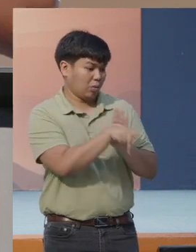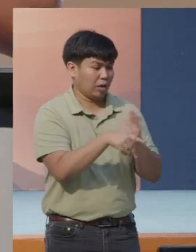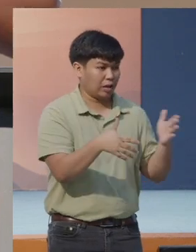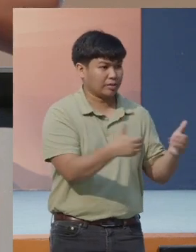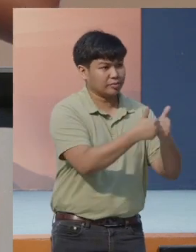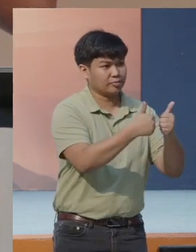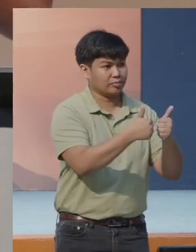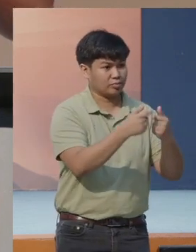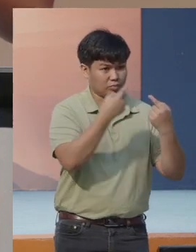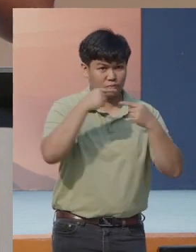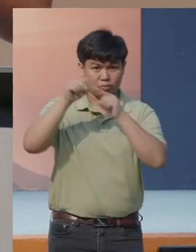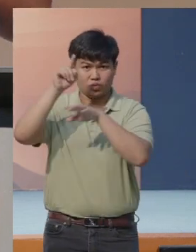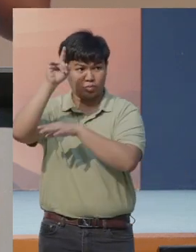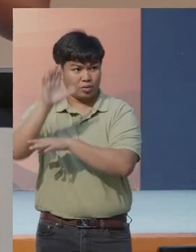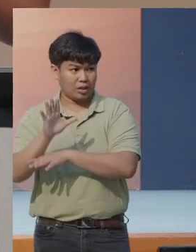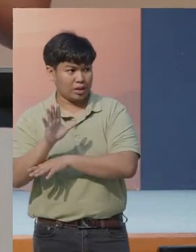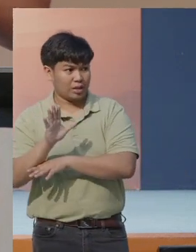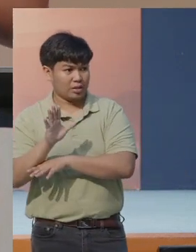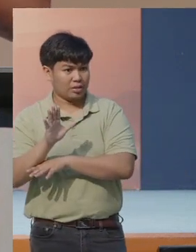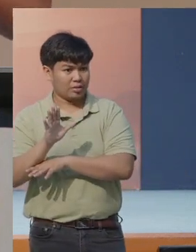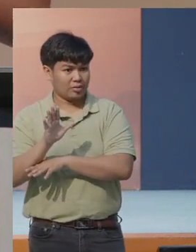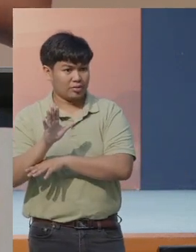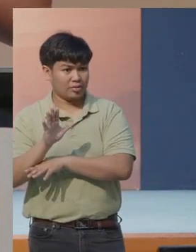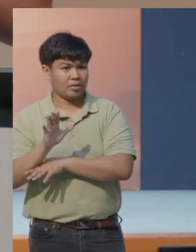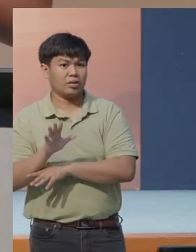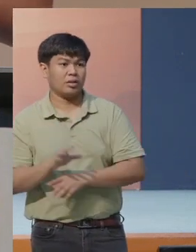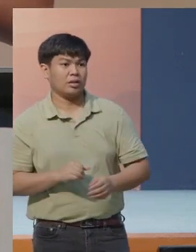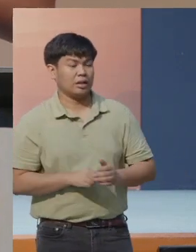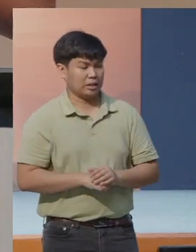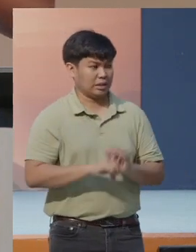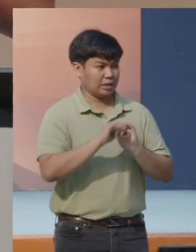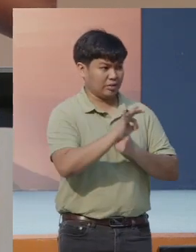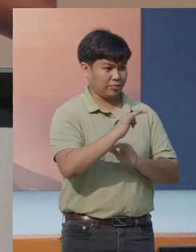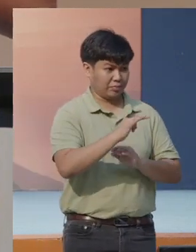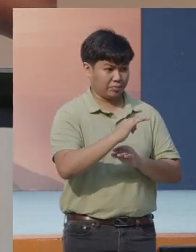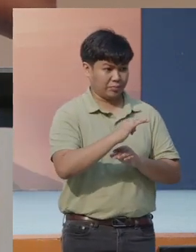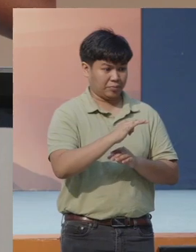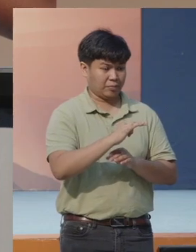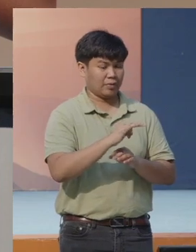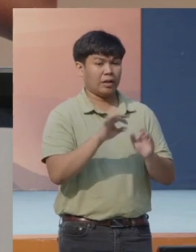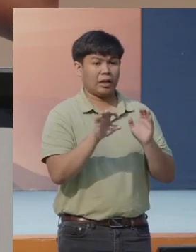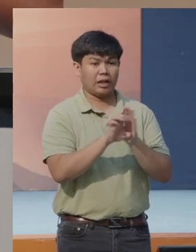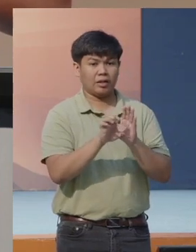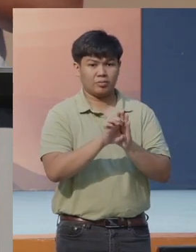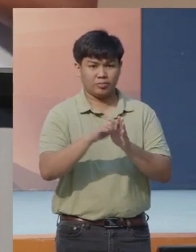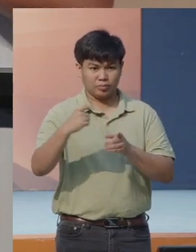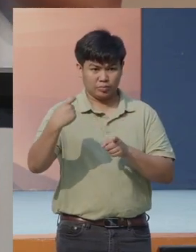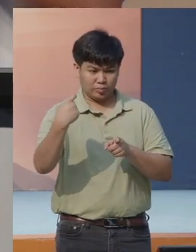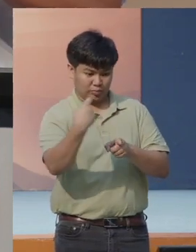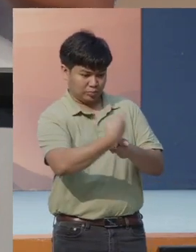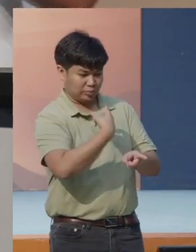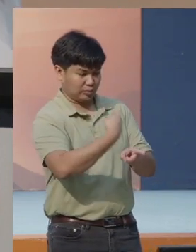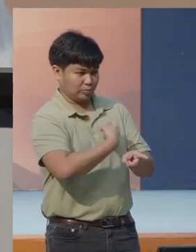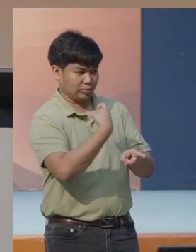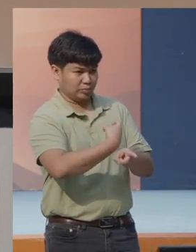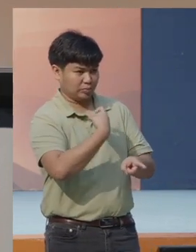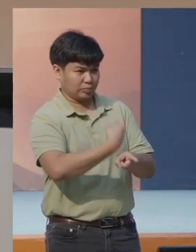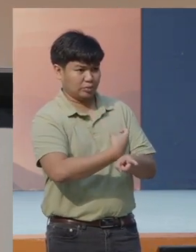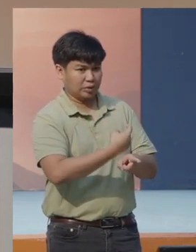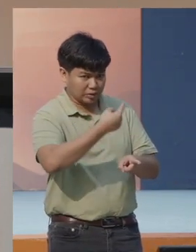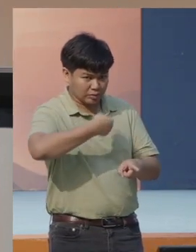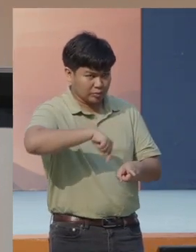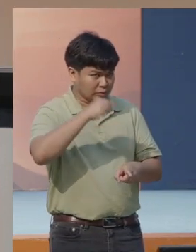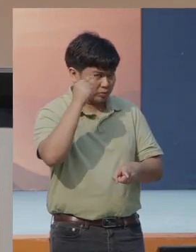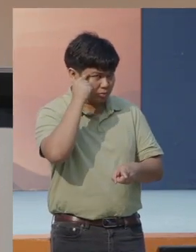madalas, sa tuwing tayo yung naargabyado, na tayo na nga ang nagpasyang babawi